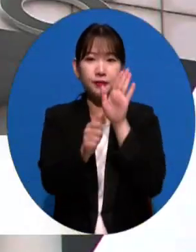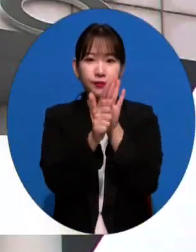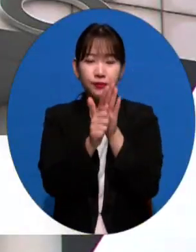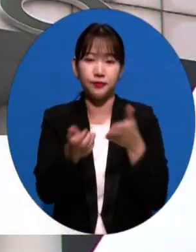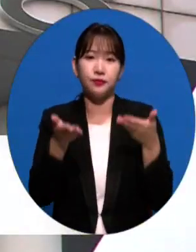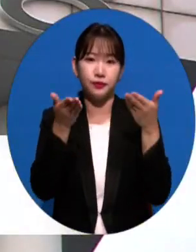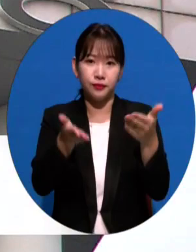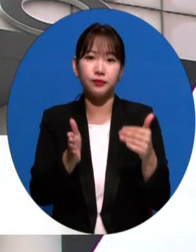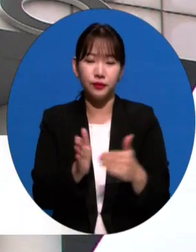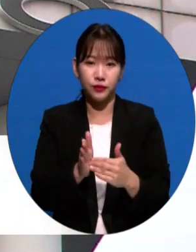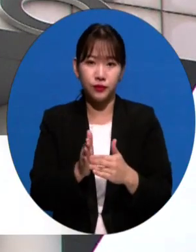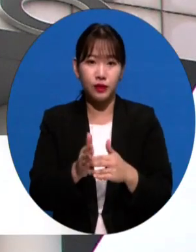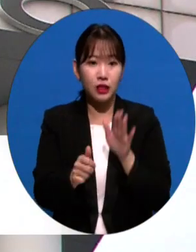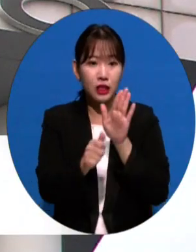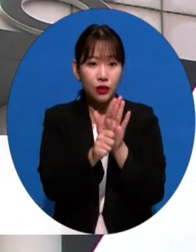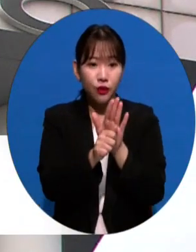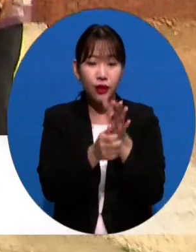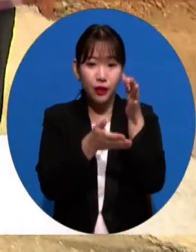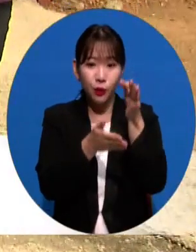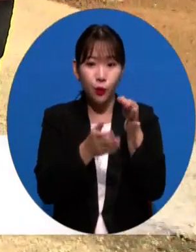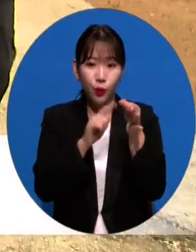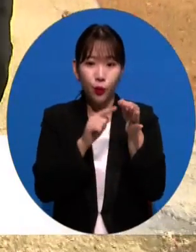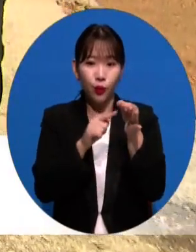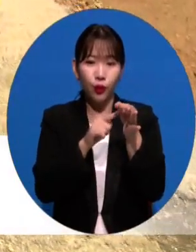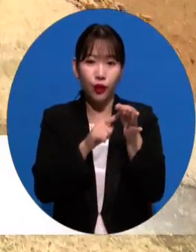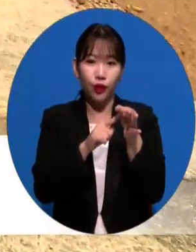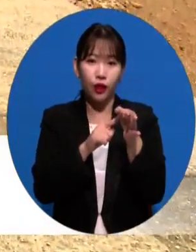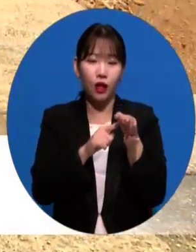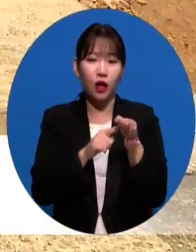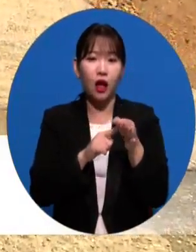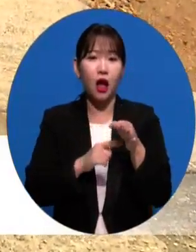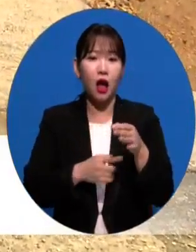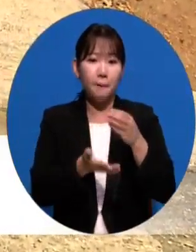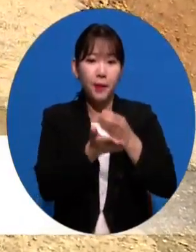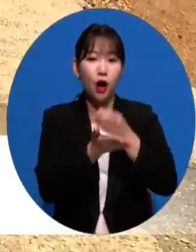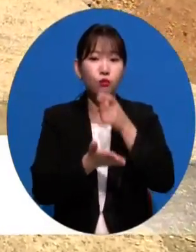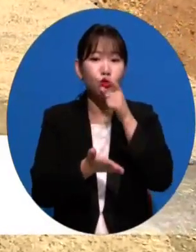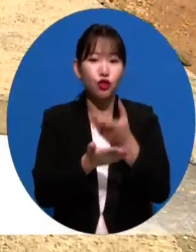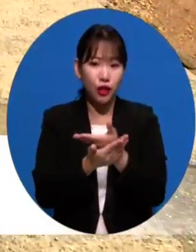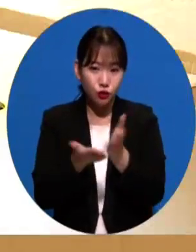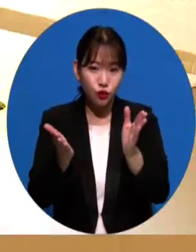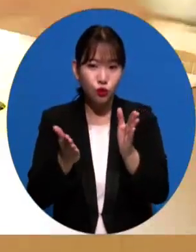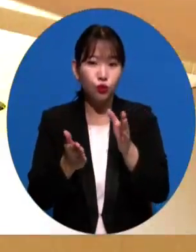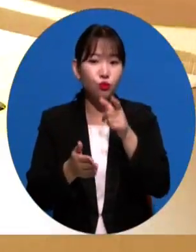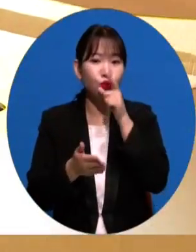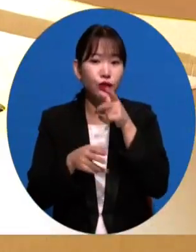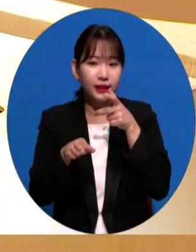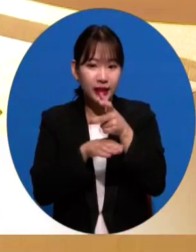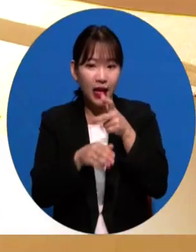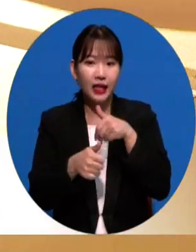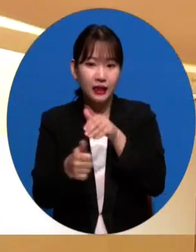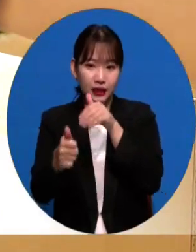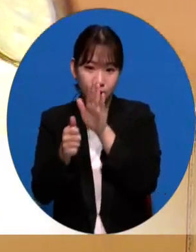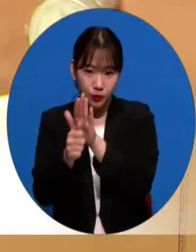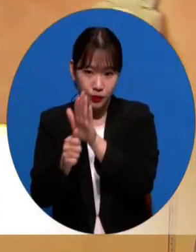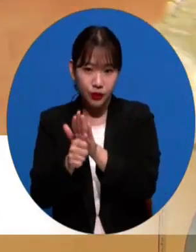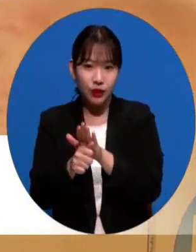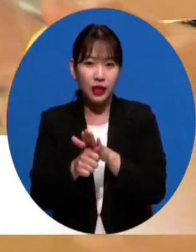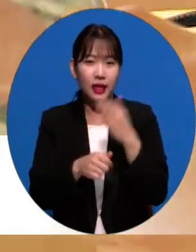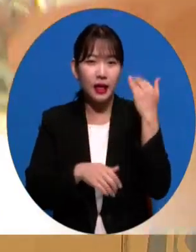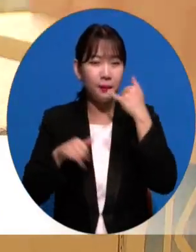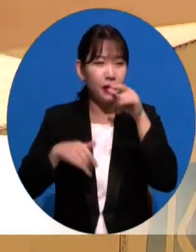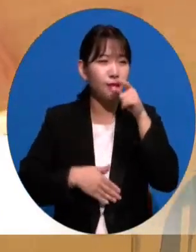지원했습니다. 지원된 예비비는 병물 공급과 급수차 운반 지원, 해수 담수화 시설